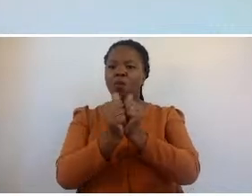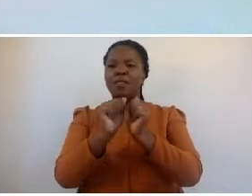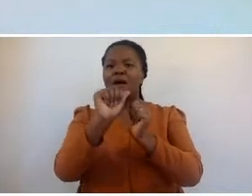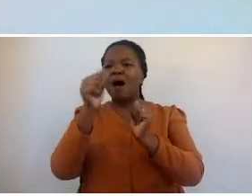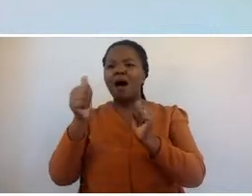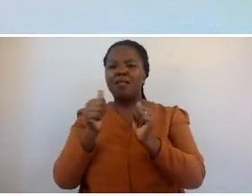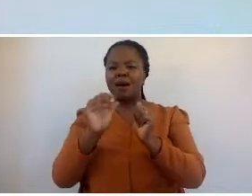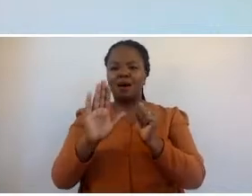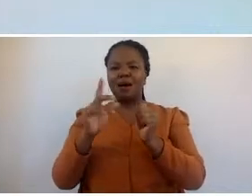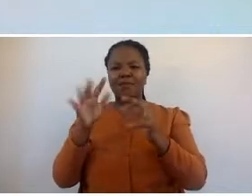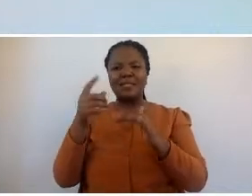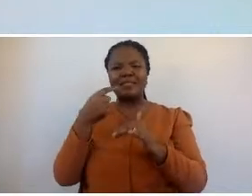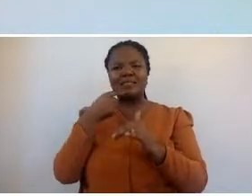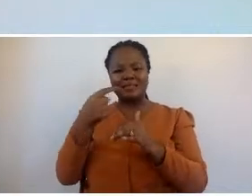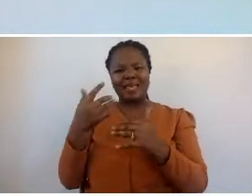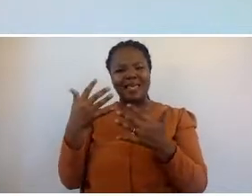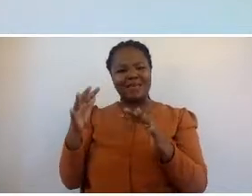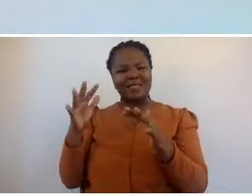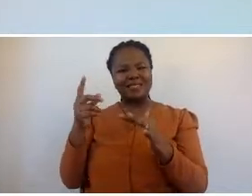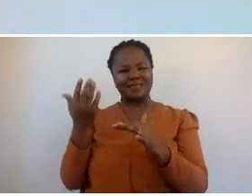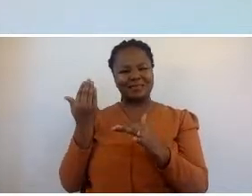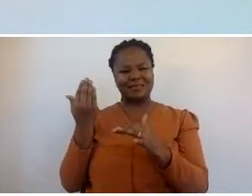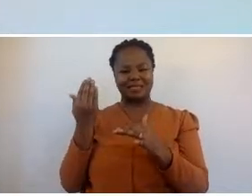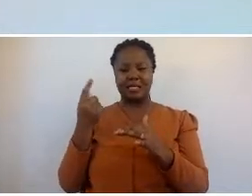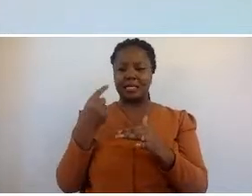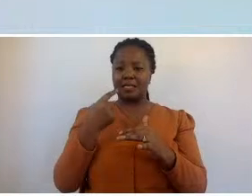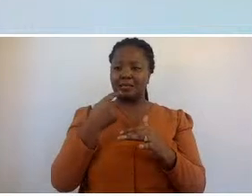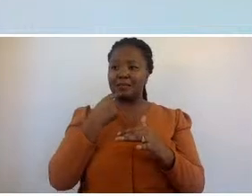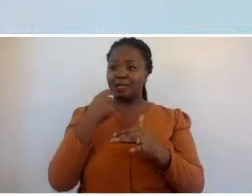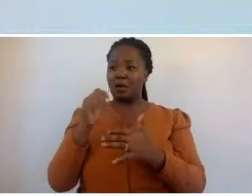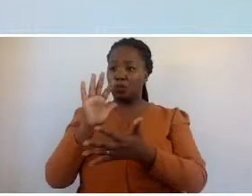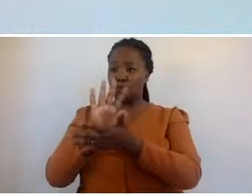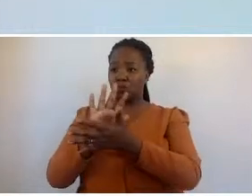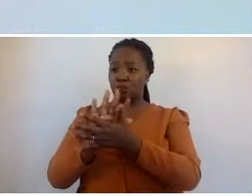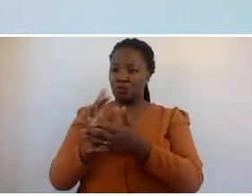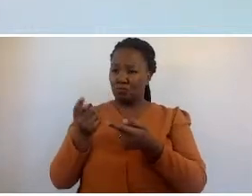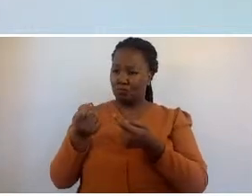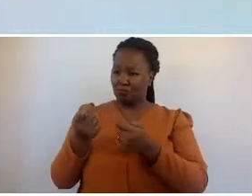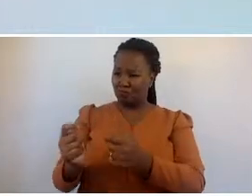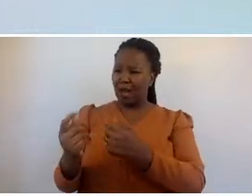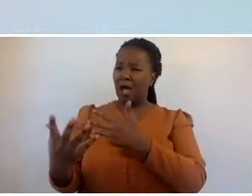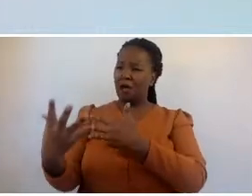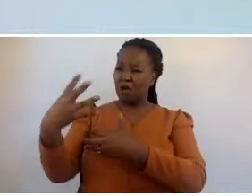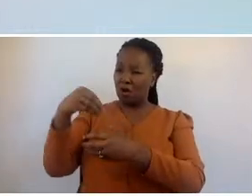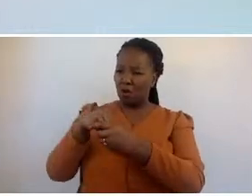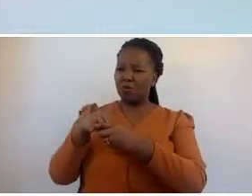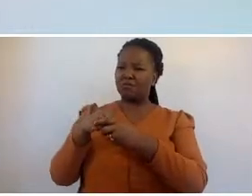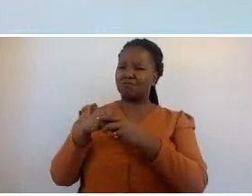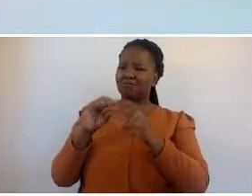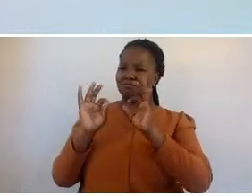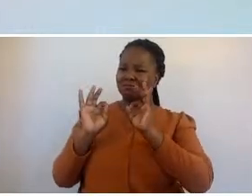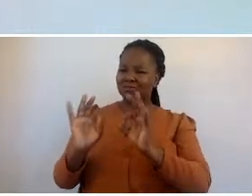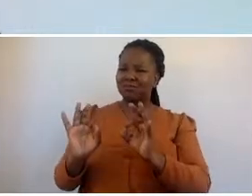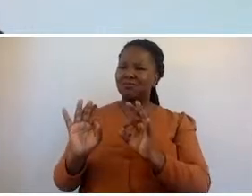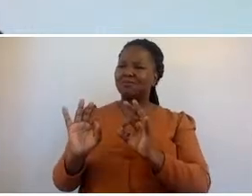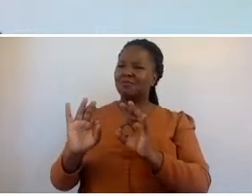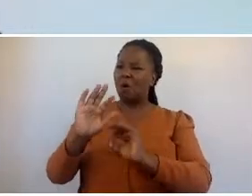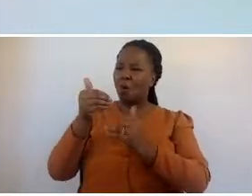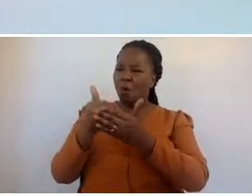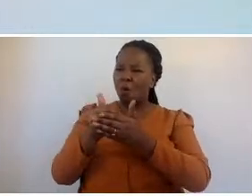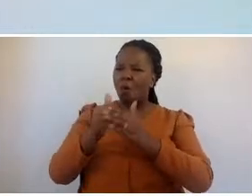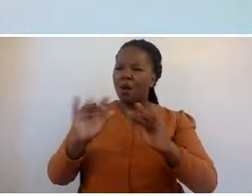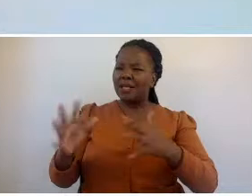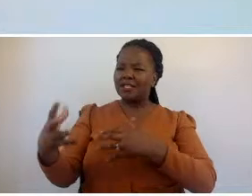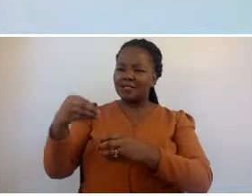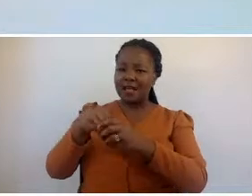parties prenantes. J'ai déjà parlé de certaines difficultés, des écoles qui essaient d'être inclusives ou intégrées. Eh bien,